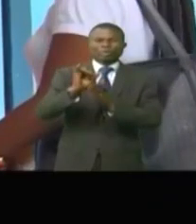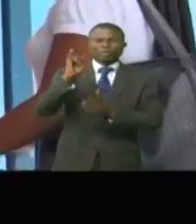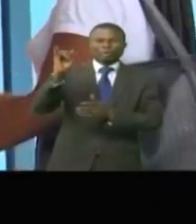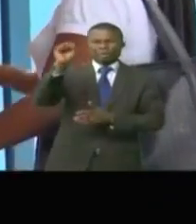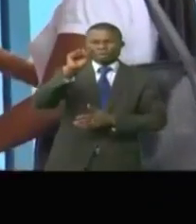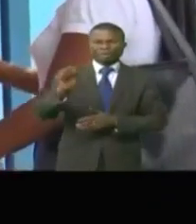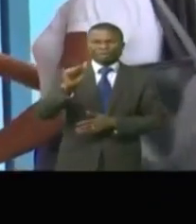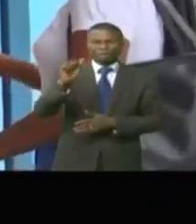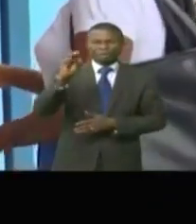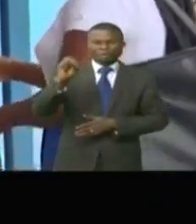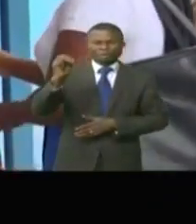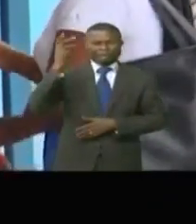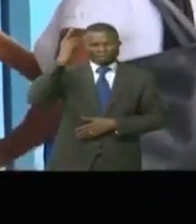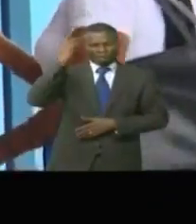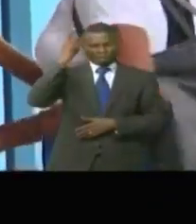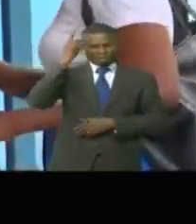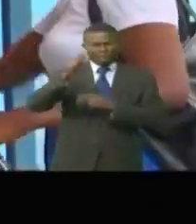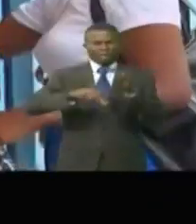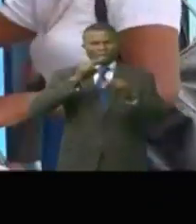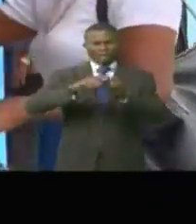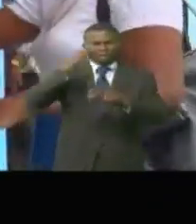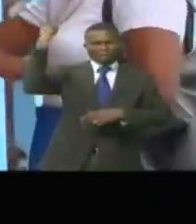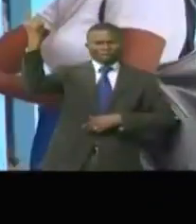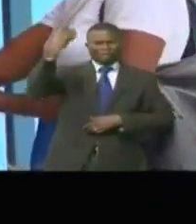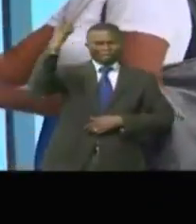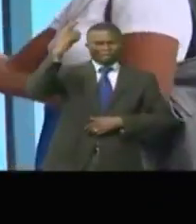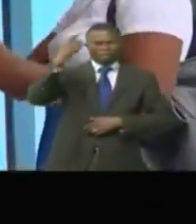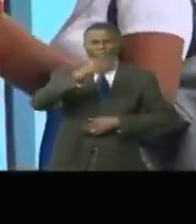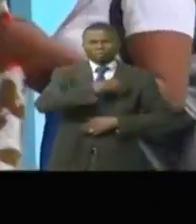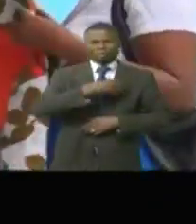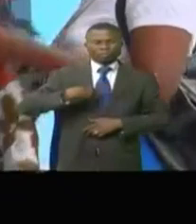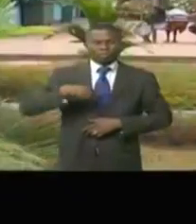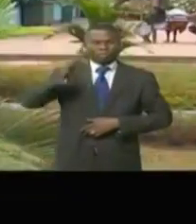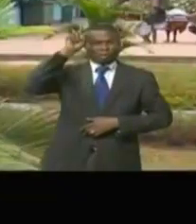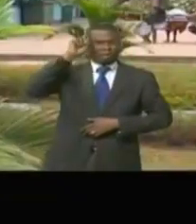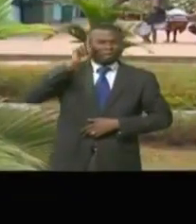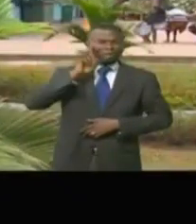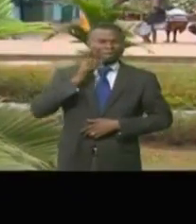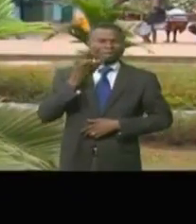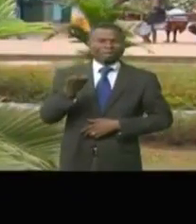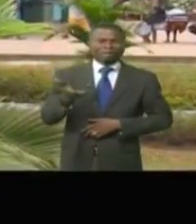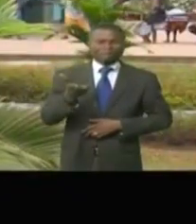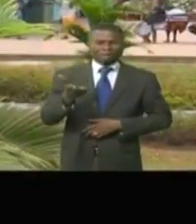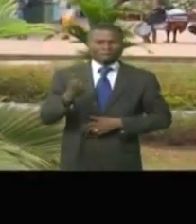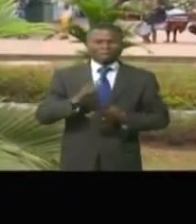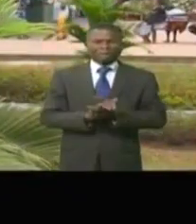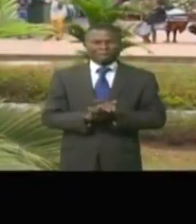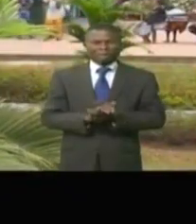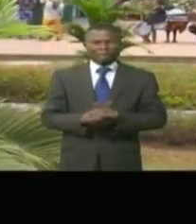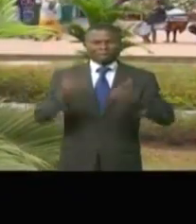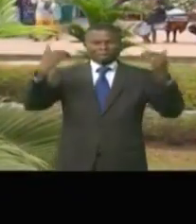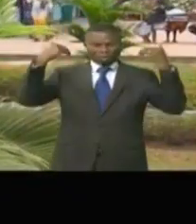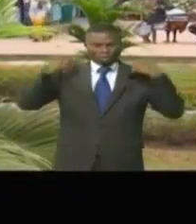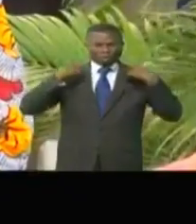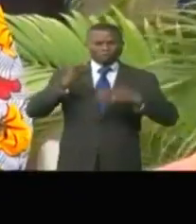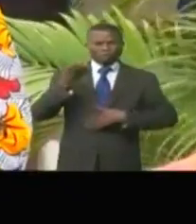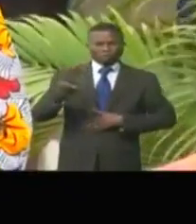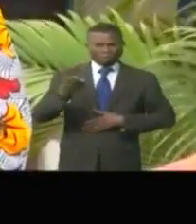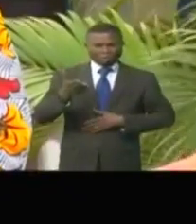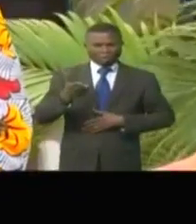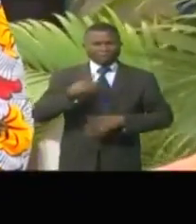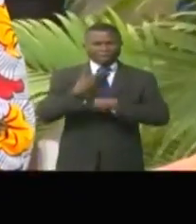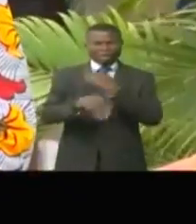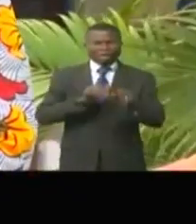Kinshasa aux normes internationales. La révérende sœur professeure Florence Mbiamwadi, DG de l'ISAM, ne ménage